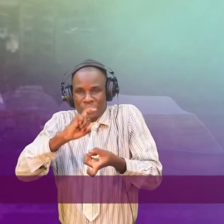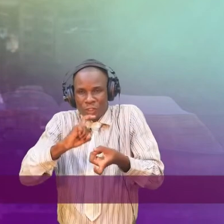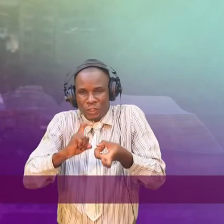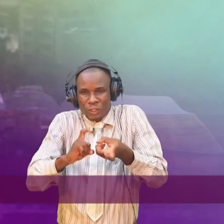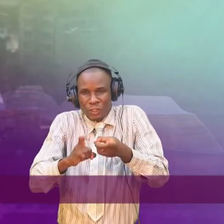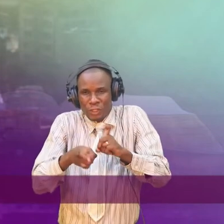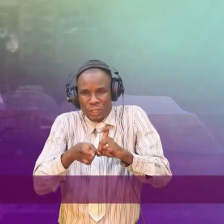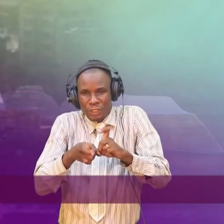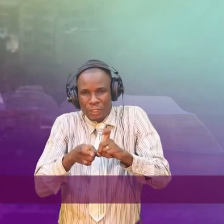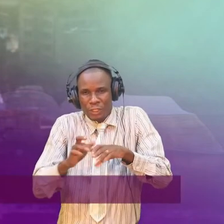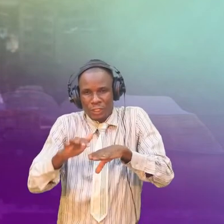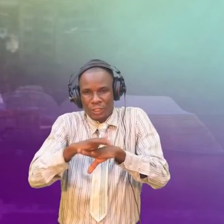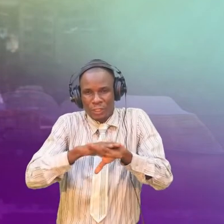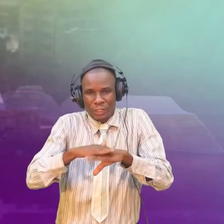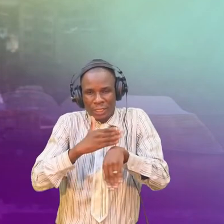wokovu.